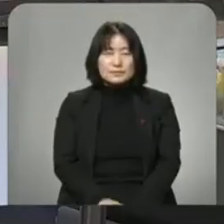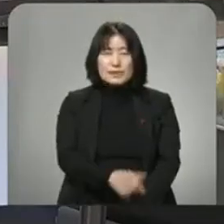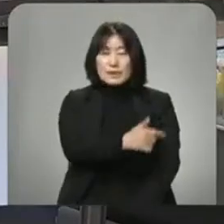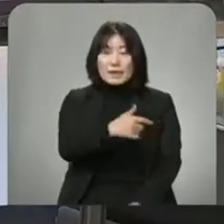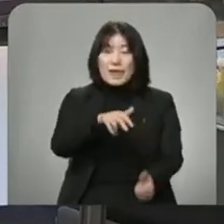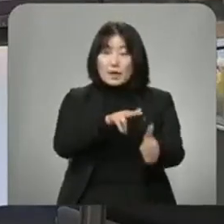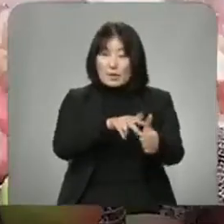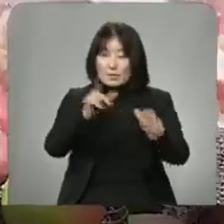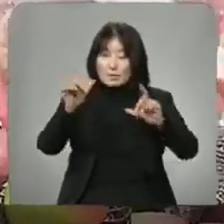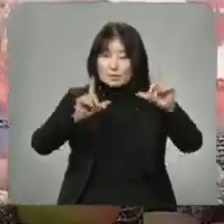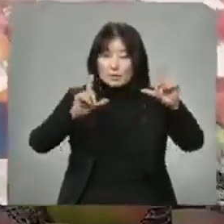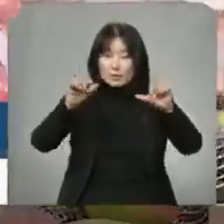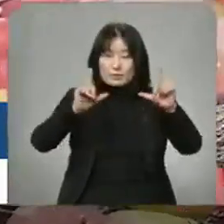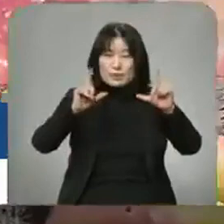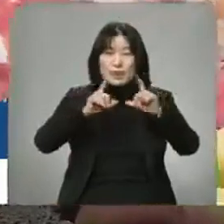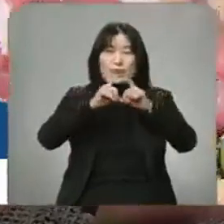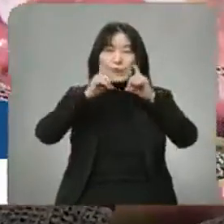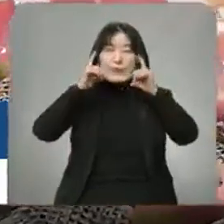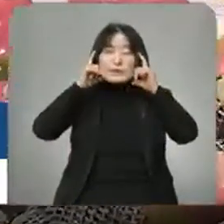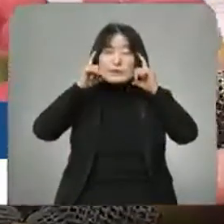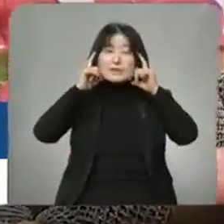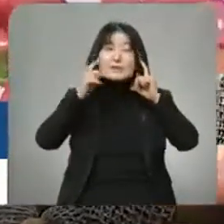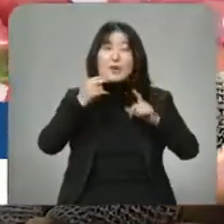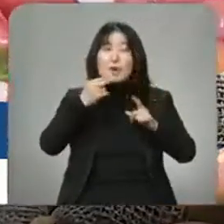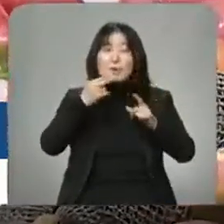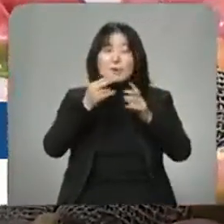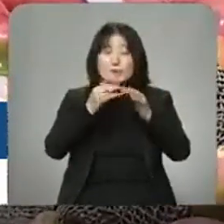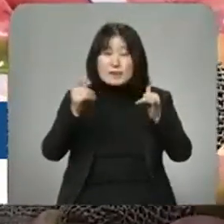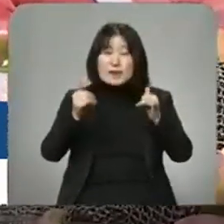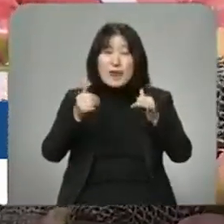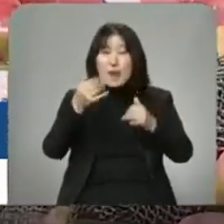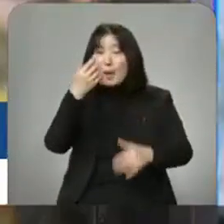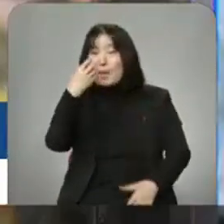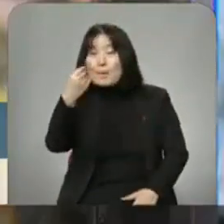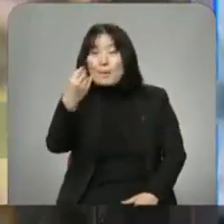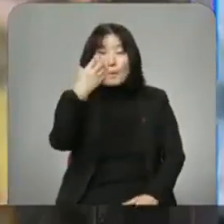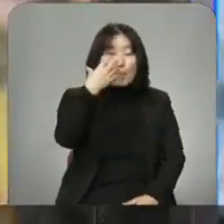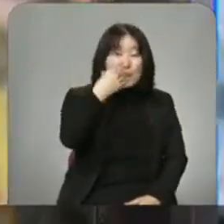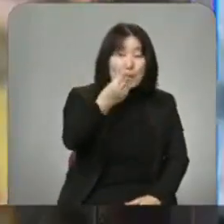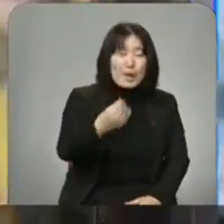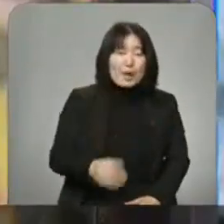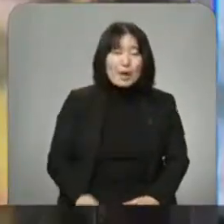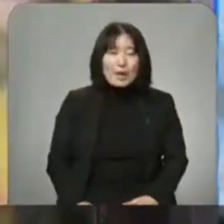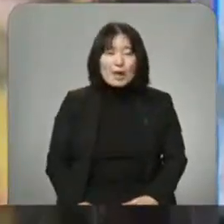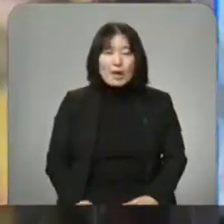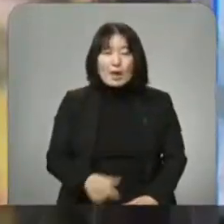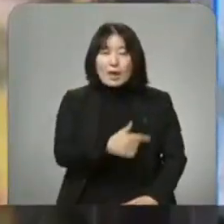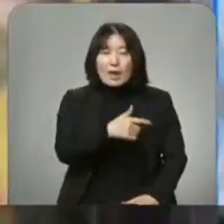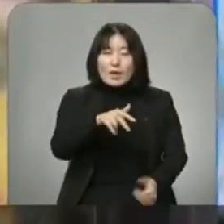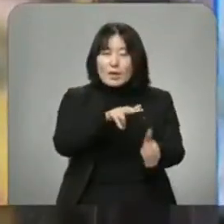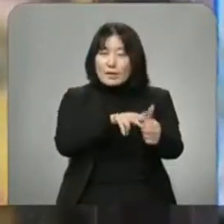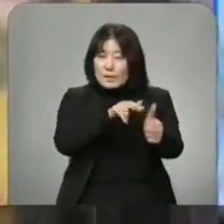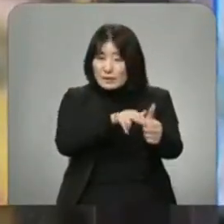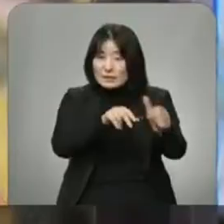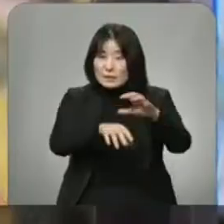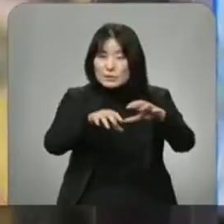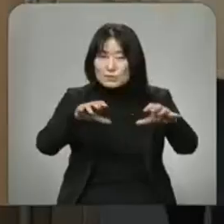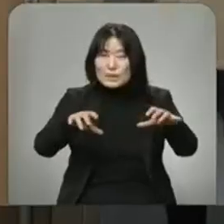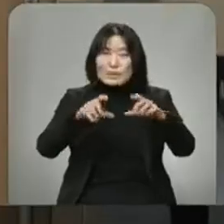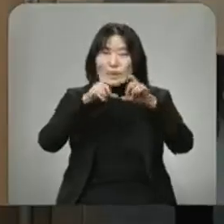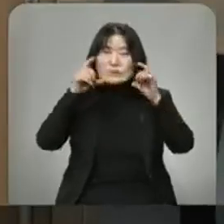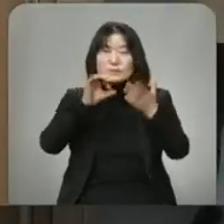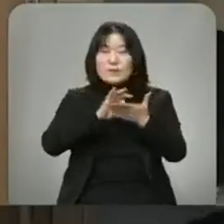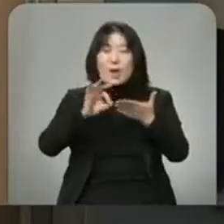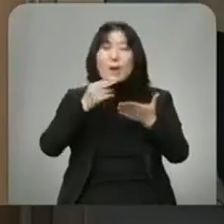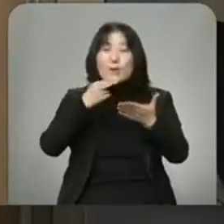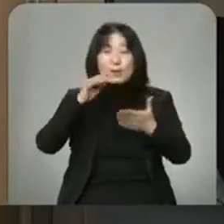대형 마트입니다. 마스크를 안 쓰고 장을 보는 사람들이 눈에 띕니다. 대형 마트는 마스크 착용 의무화 대상에서 빠졌기